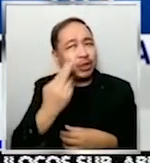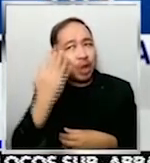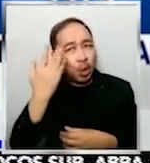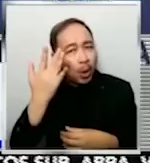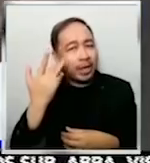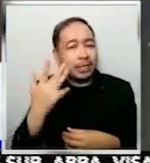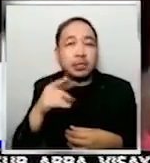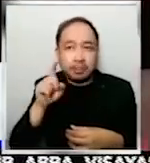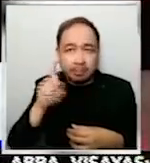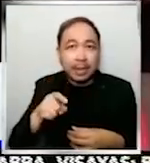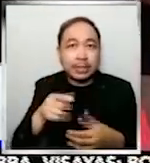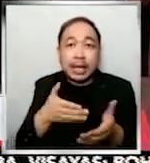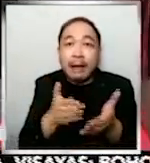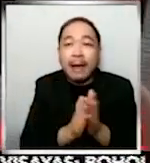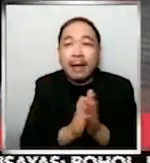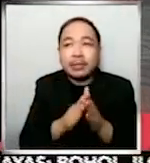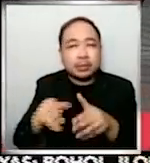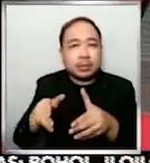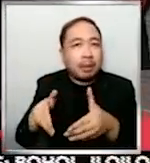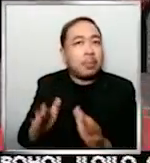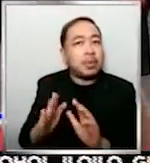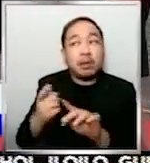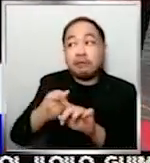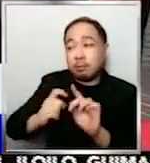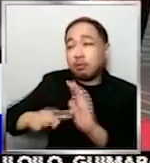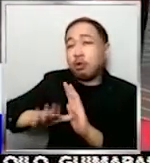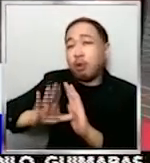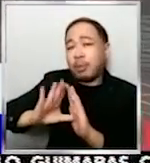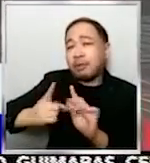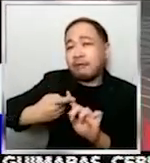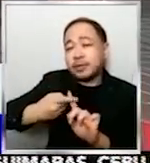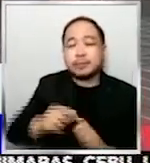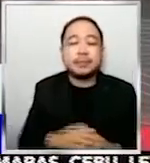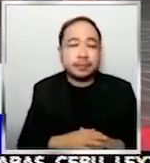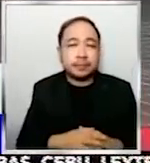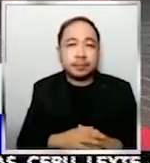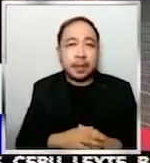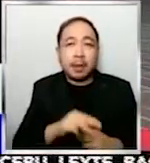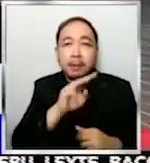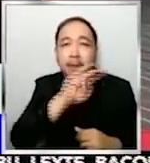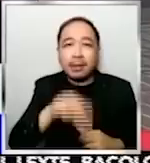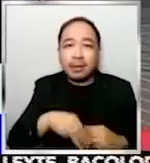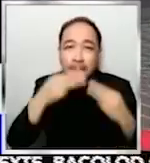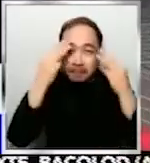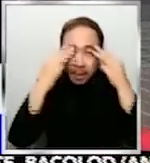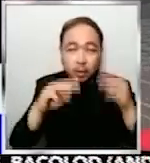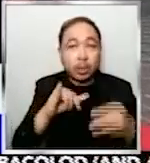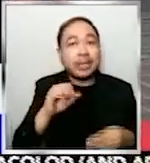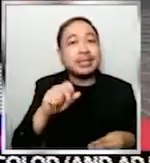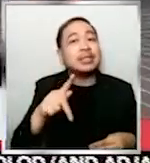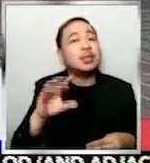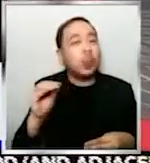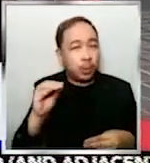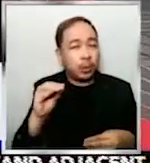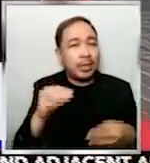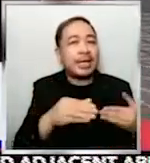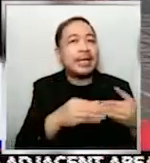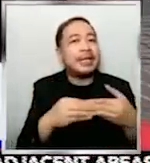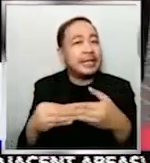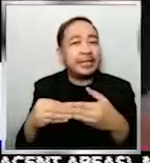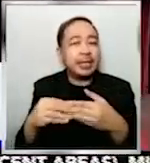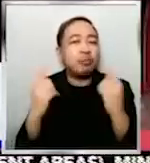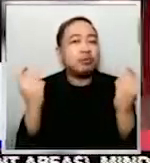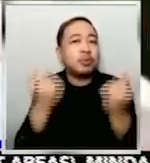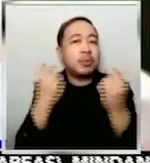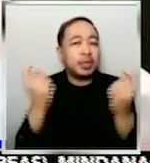ng COMELEC. Pinangunahan ni Manila Mayor Isko Moreno ang commemoration ng 77th anniversary ng Battle for Manila sa UST